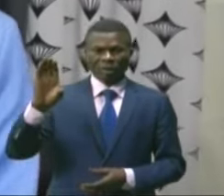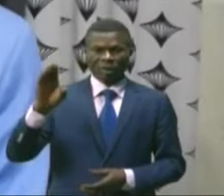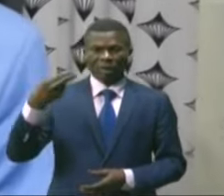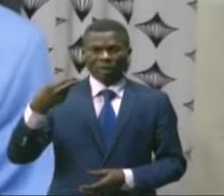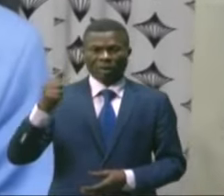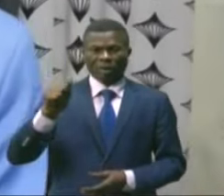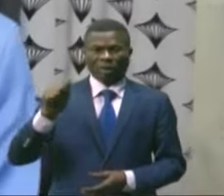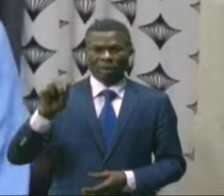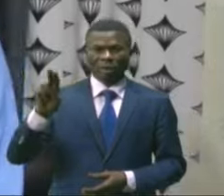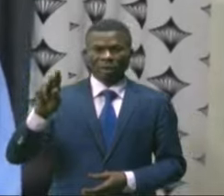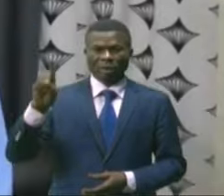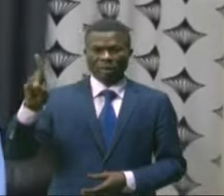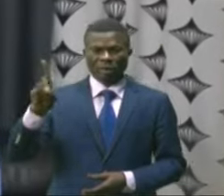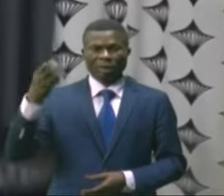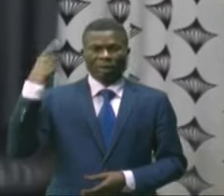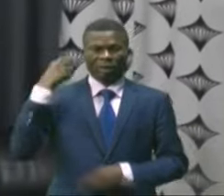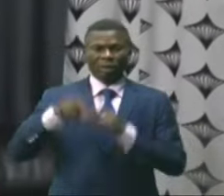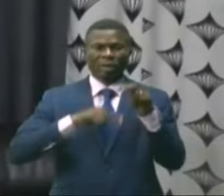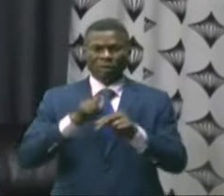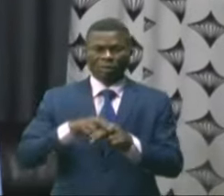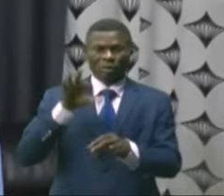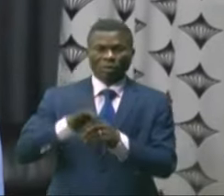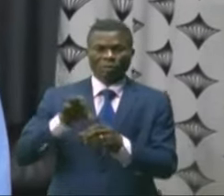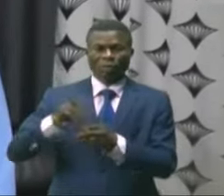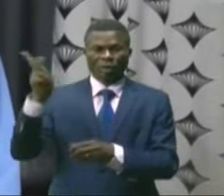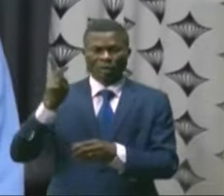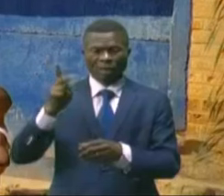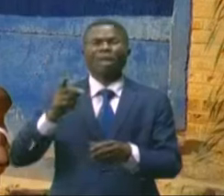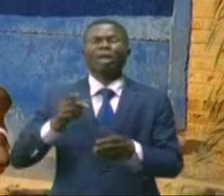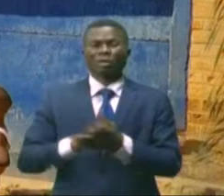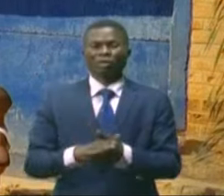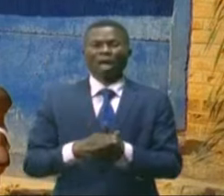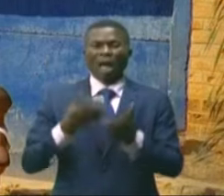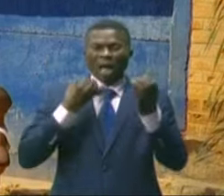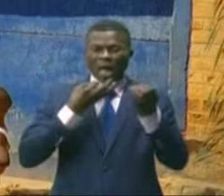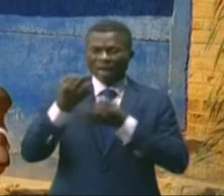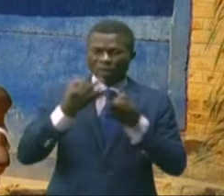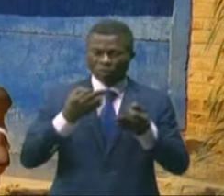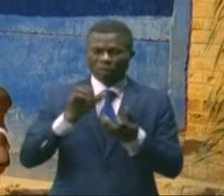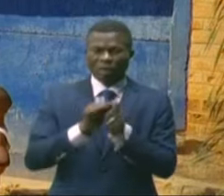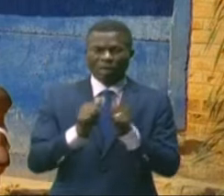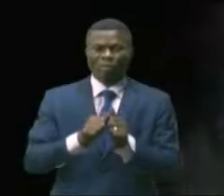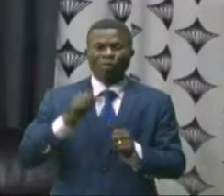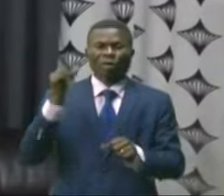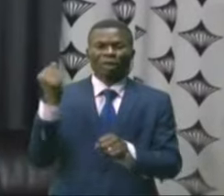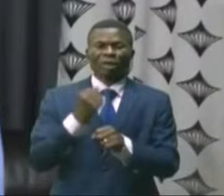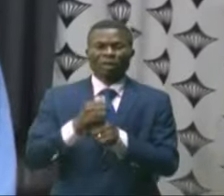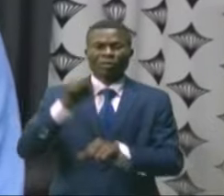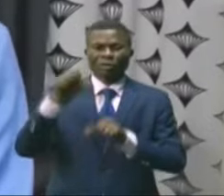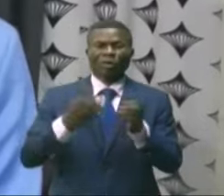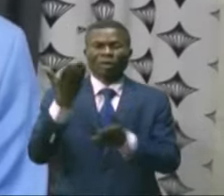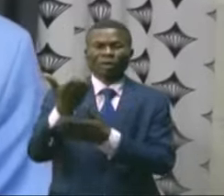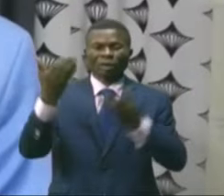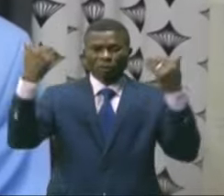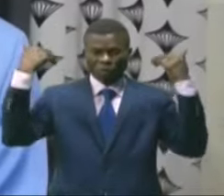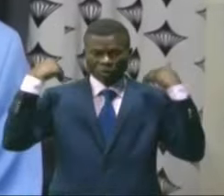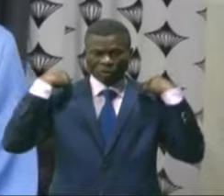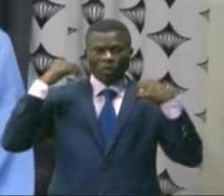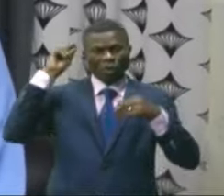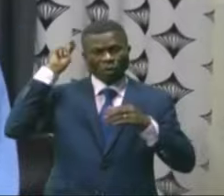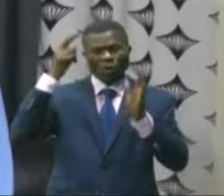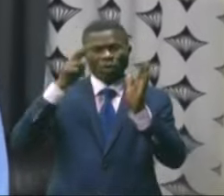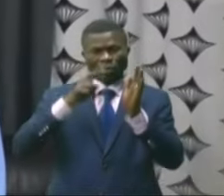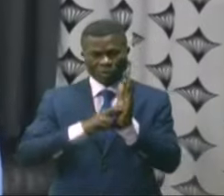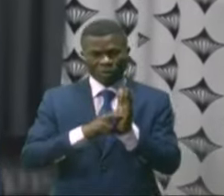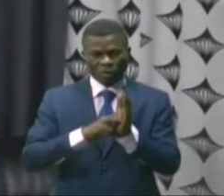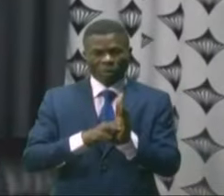député national élu du Kassai, dénonce toutes ces situations. Mauvaise pratique en demandant au chef de l'exécutif provincial